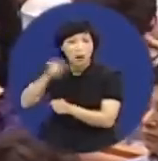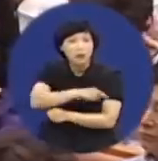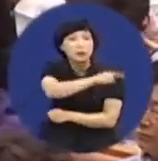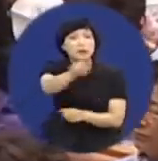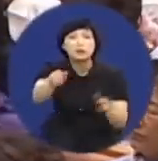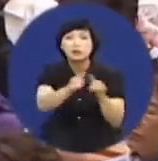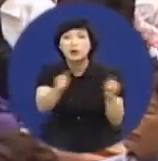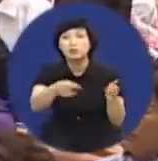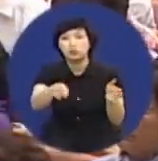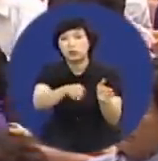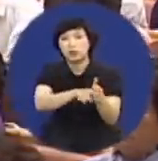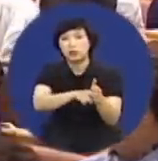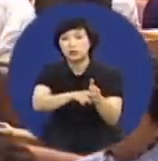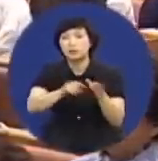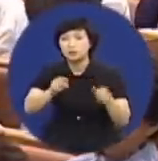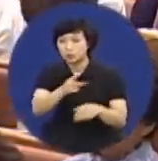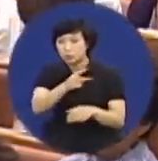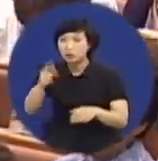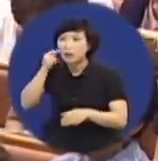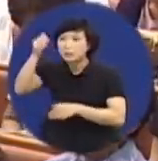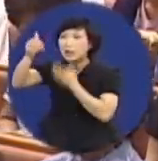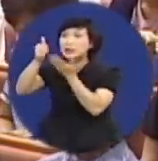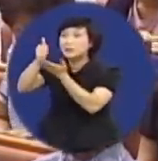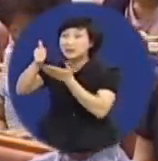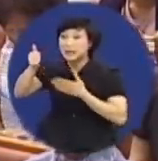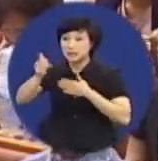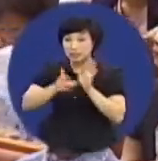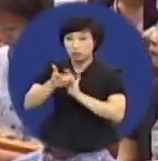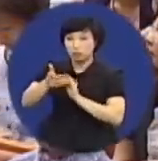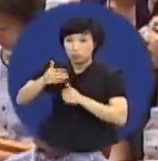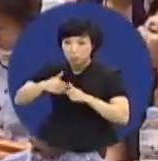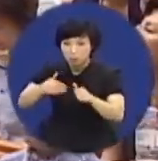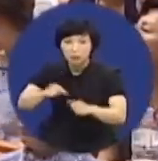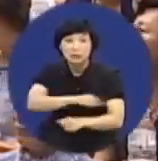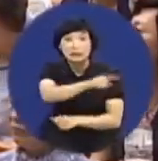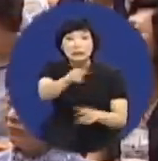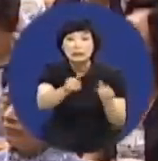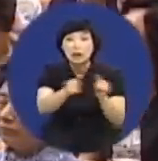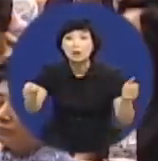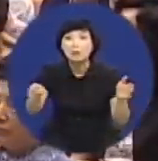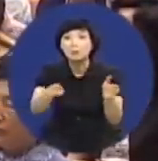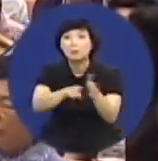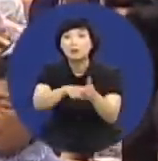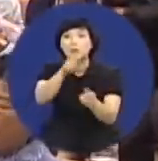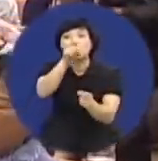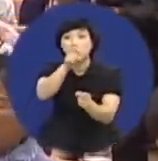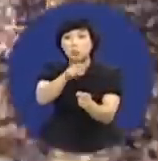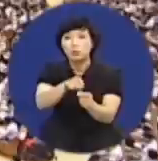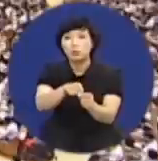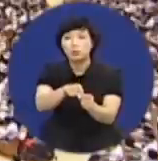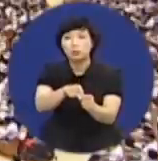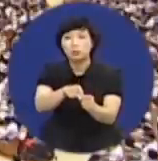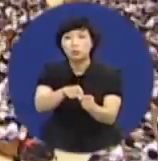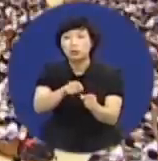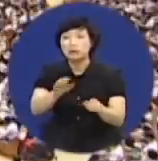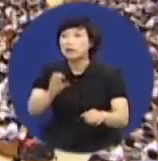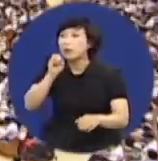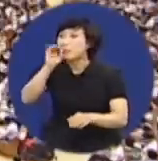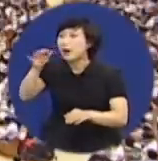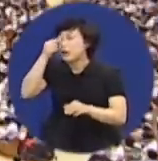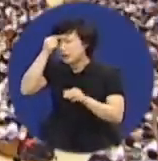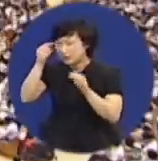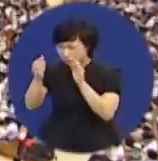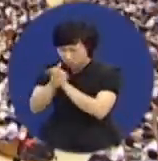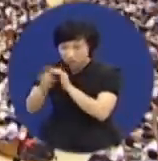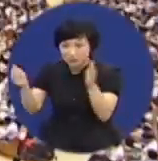かし私は周りにいる群衆のために、この人々があなたが私をお使わしになったことを